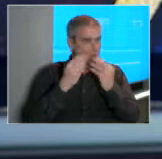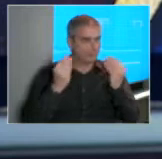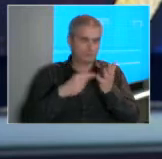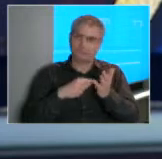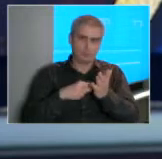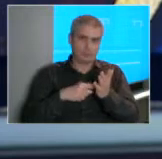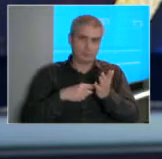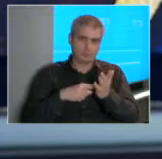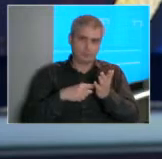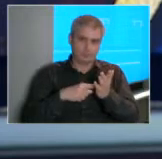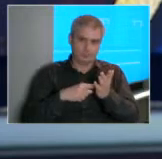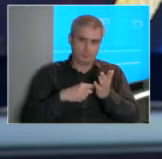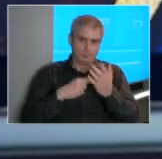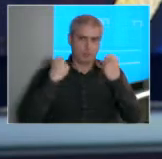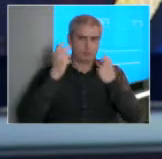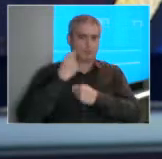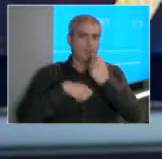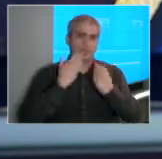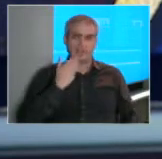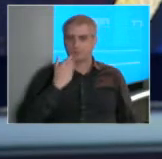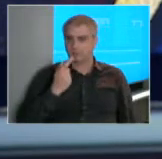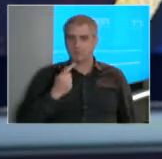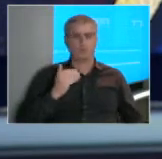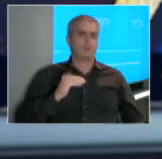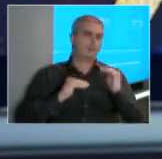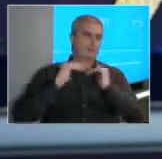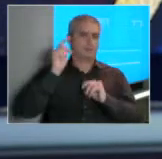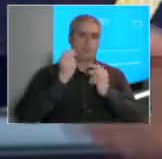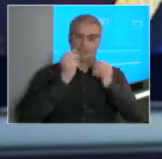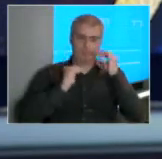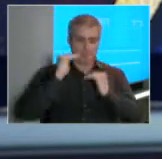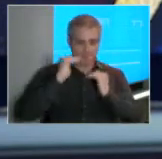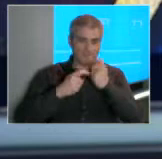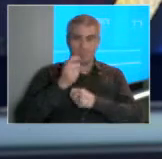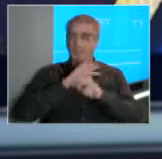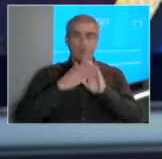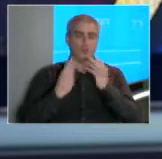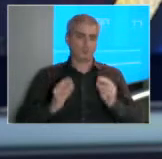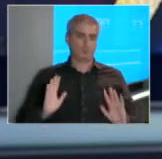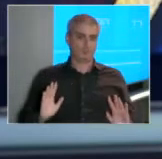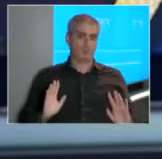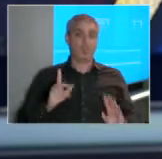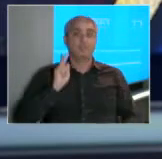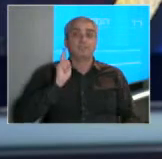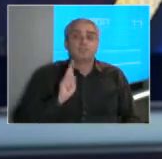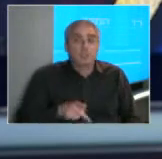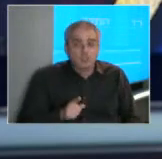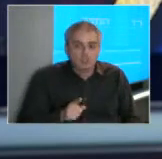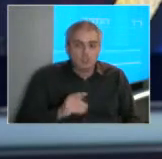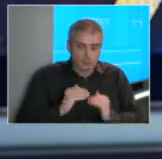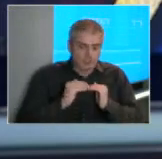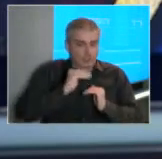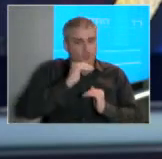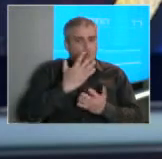גורמים לחוזק של הכלכלה הישראלית, הפער בשערי החליפין, הכל טוב ויפה. יש